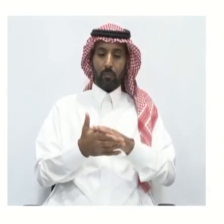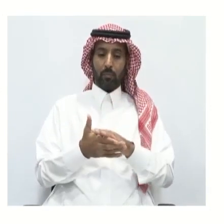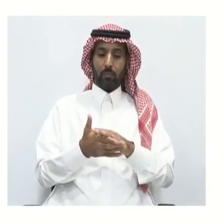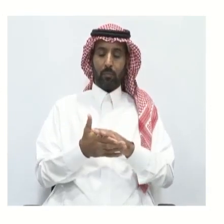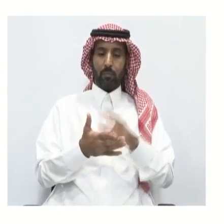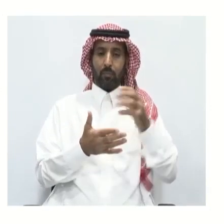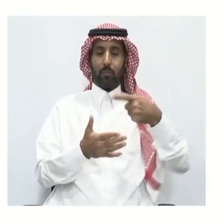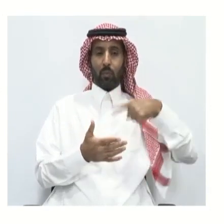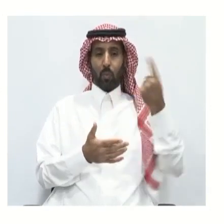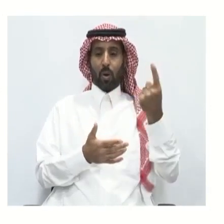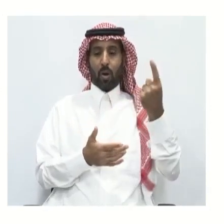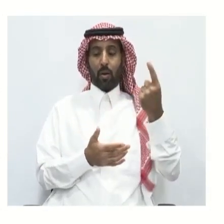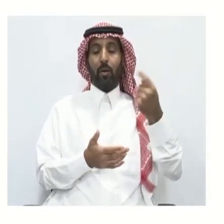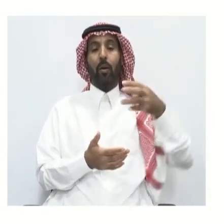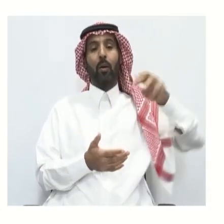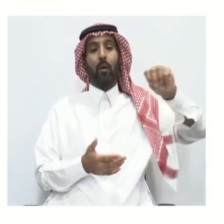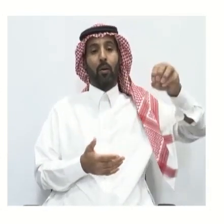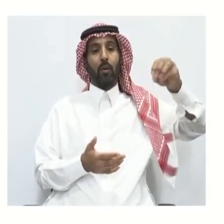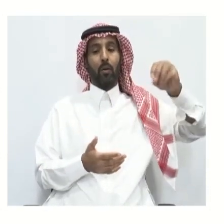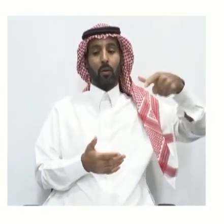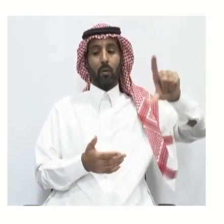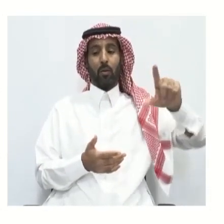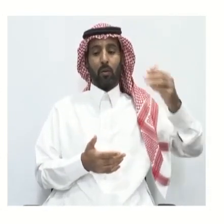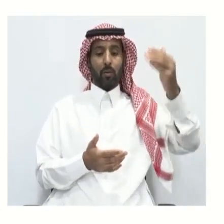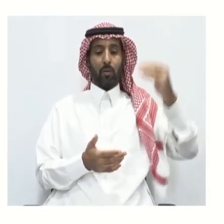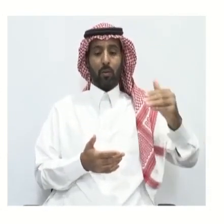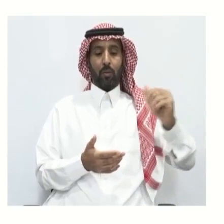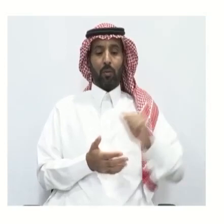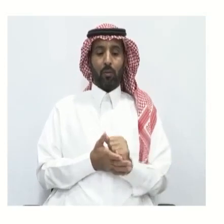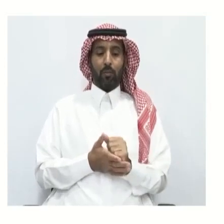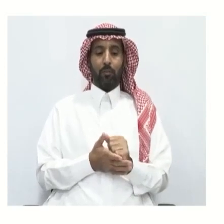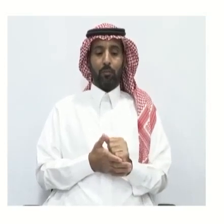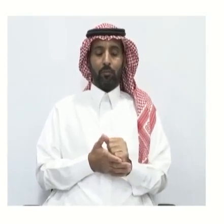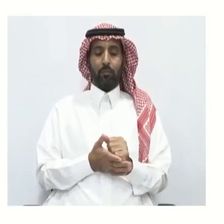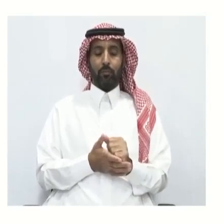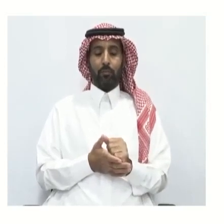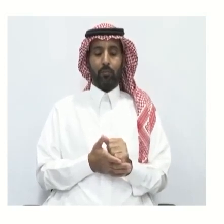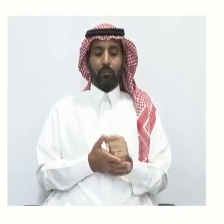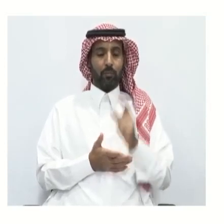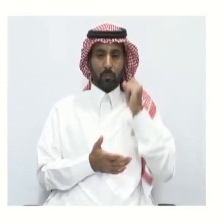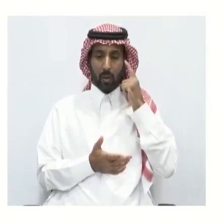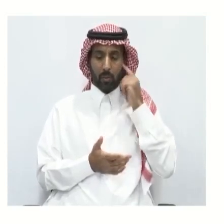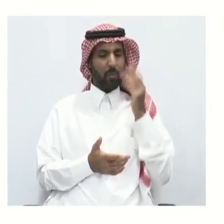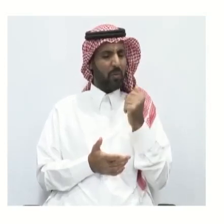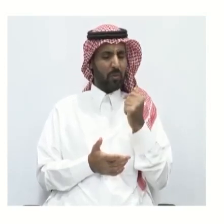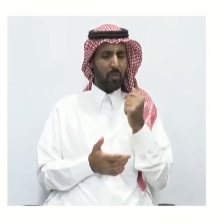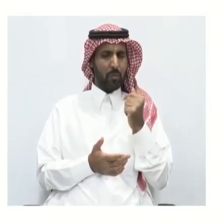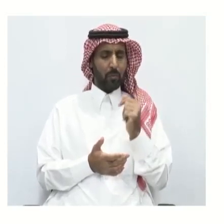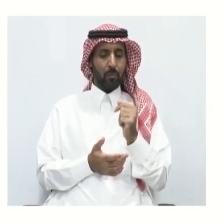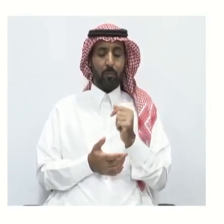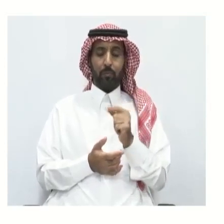اذا لنرى الان احسب عدد مولات ثالث كلوريد الالمنيوم هنا المجهول باستخدام